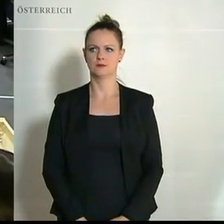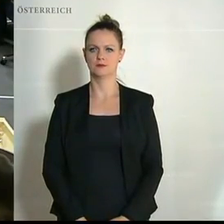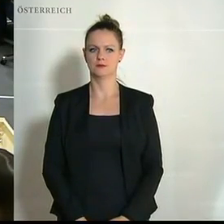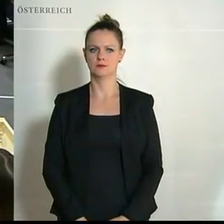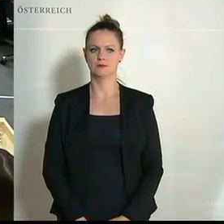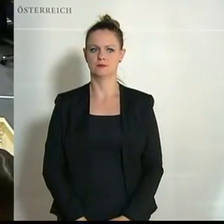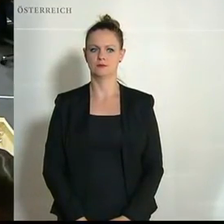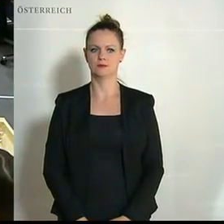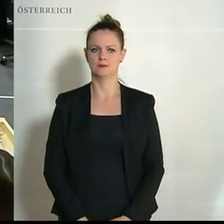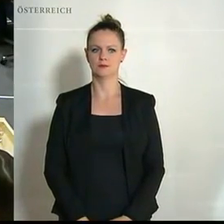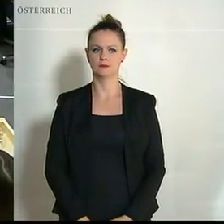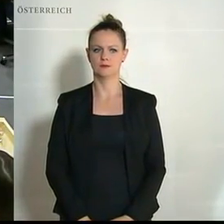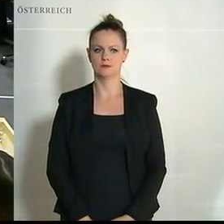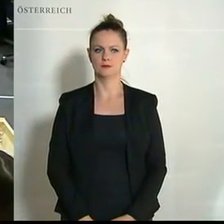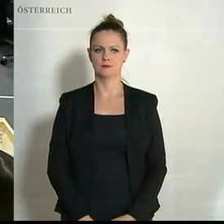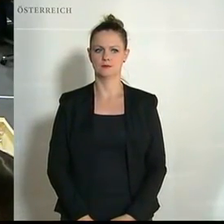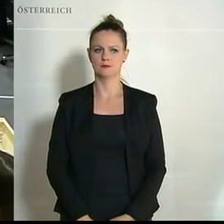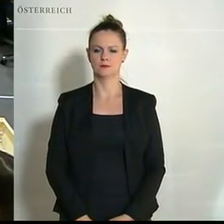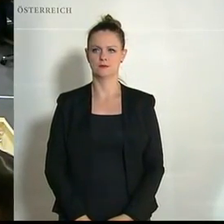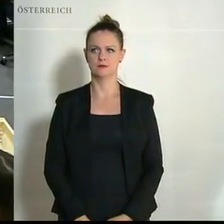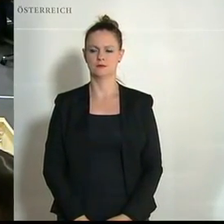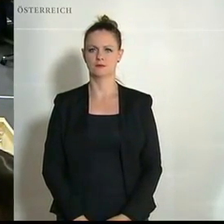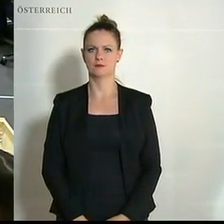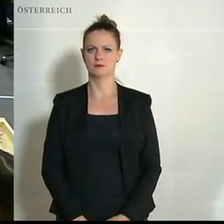die Abgeordneten Zeit haben, das Zahlenwerk gründlich zu studieren.